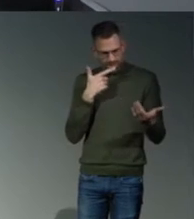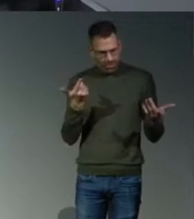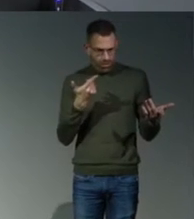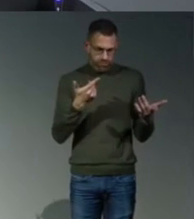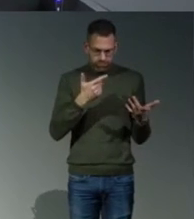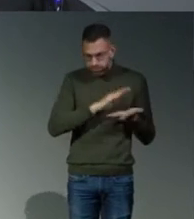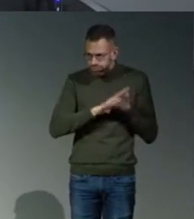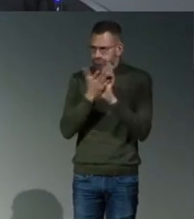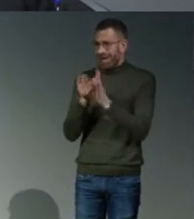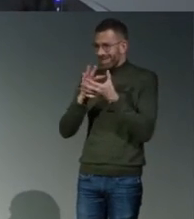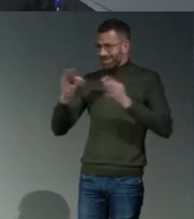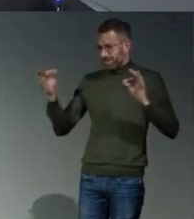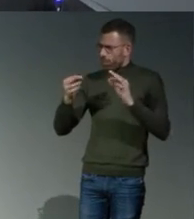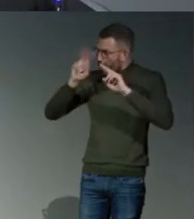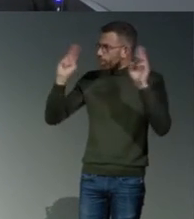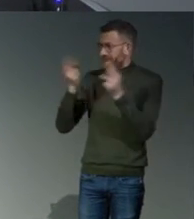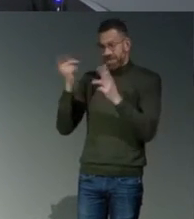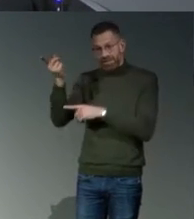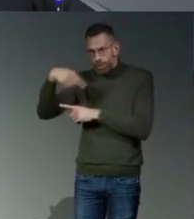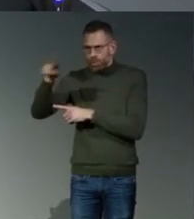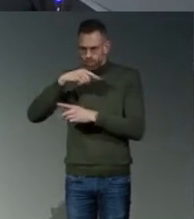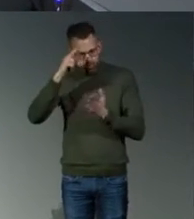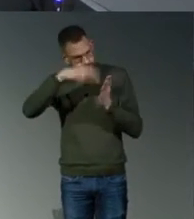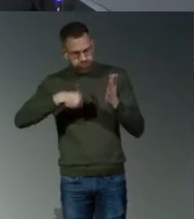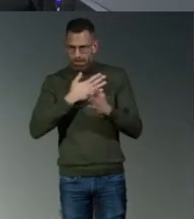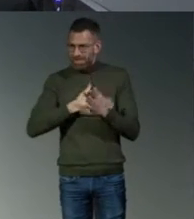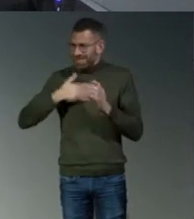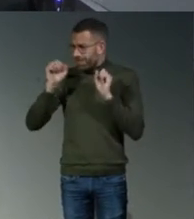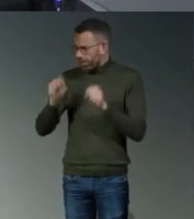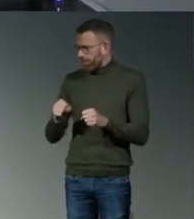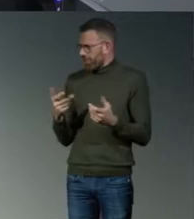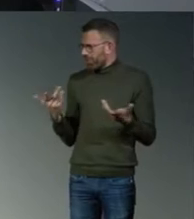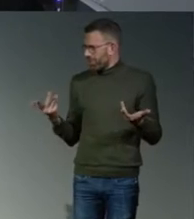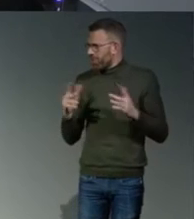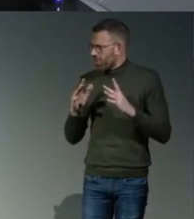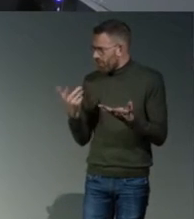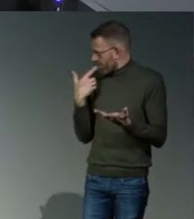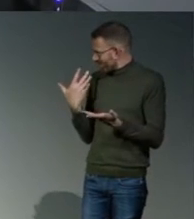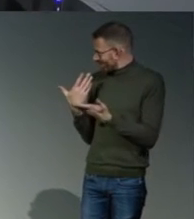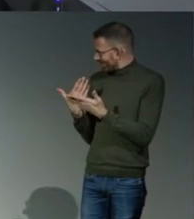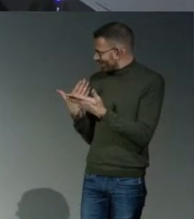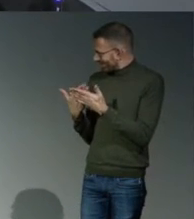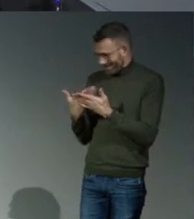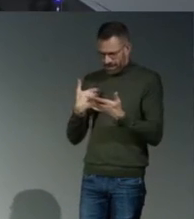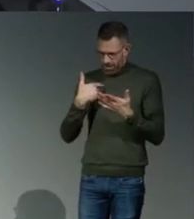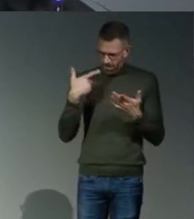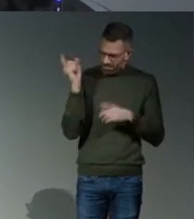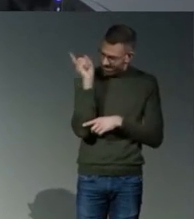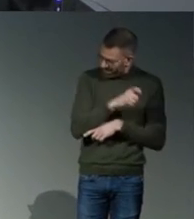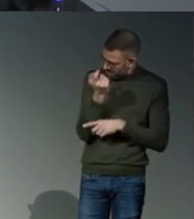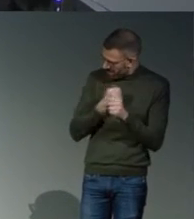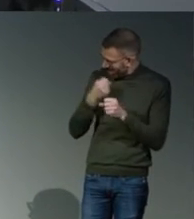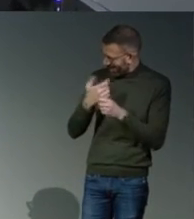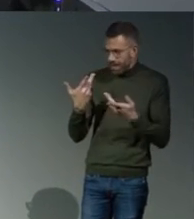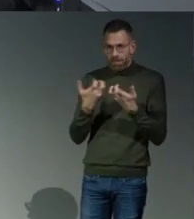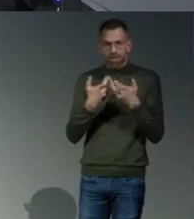universelle que nous on peut lire, et encore une fois c'est avec plaisir, est-ce que ce sont des choses que vous avez eu du mal? Est-ce que vous avez eu du mal à trouver les personnages, la